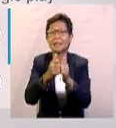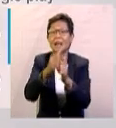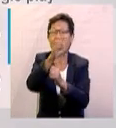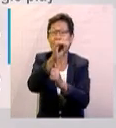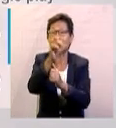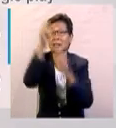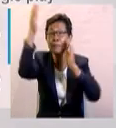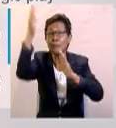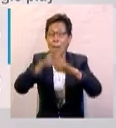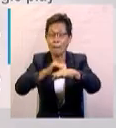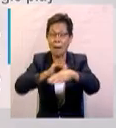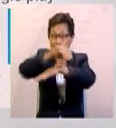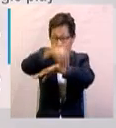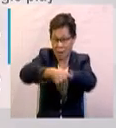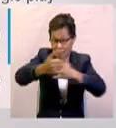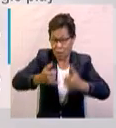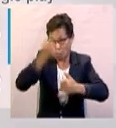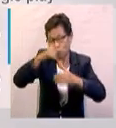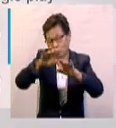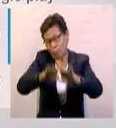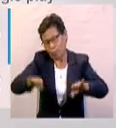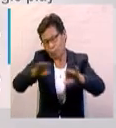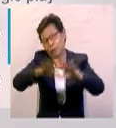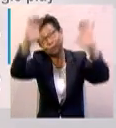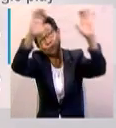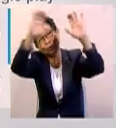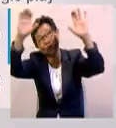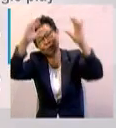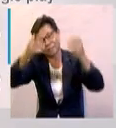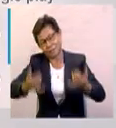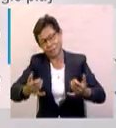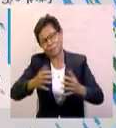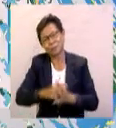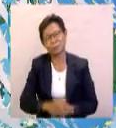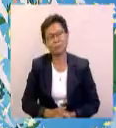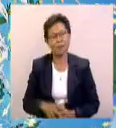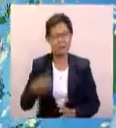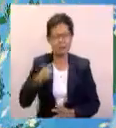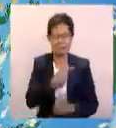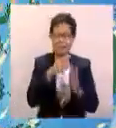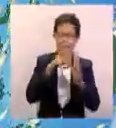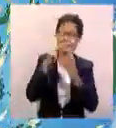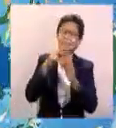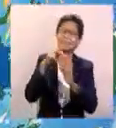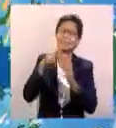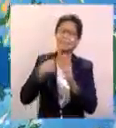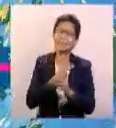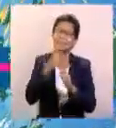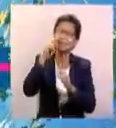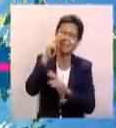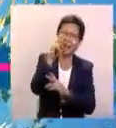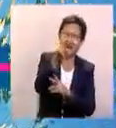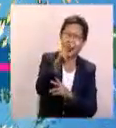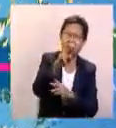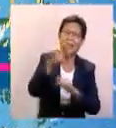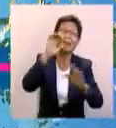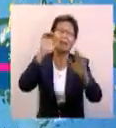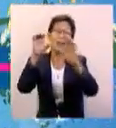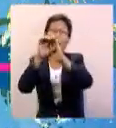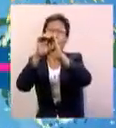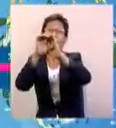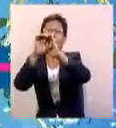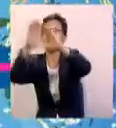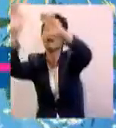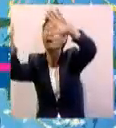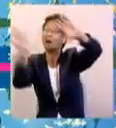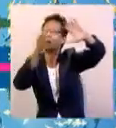Meteorologi Malaysia pada malam ini untuk perkembangan cuaca yang terkini. Kita mulakan dengan melihat terlebih dahulu pada paparan imej carta